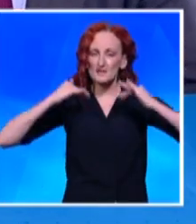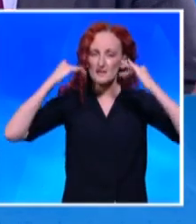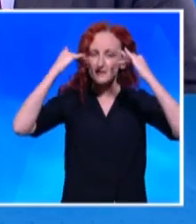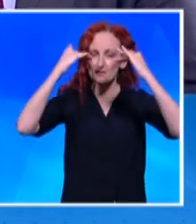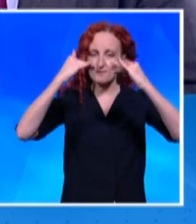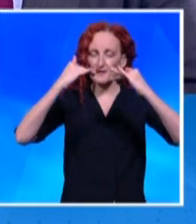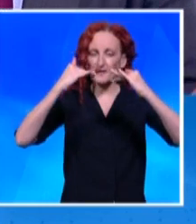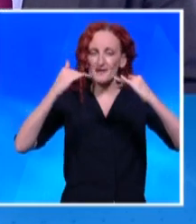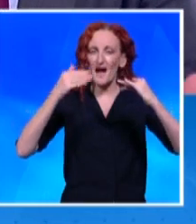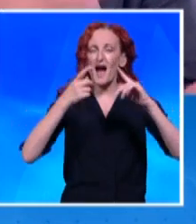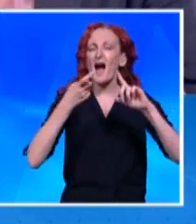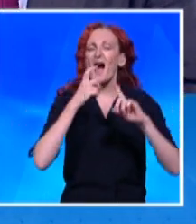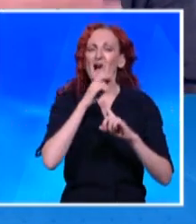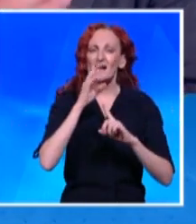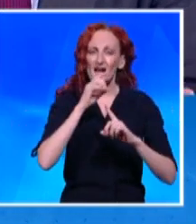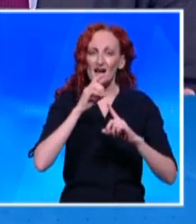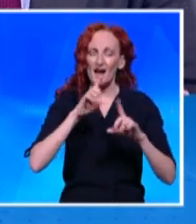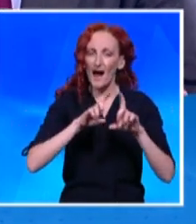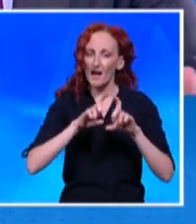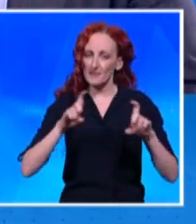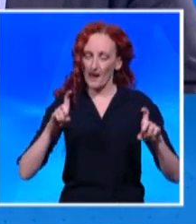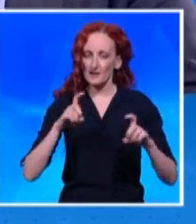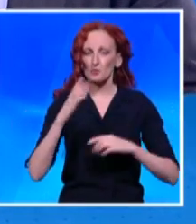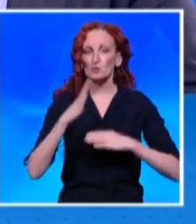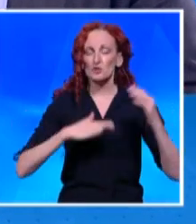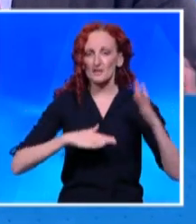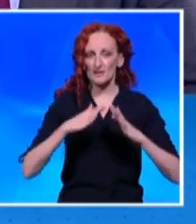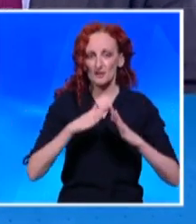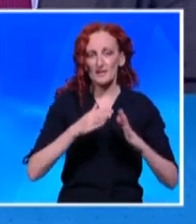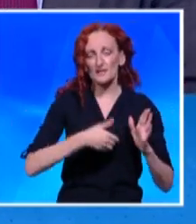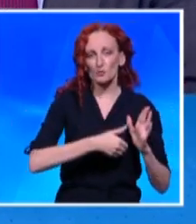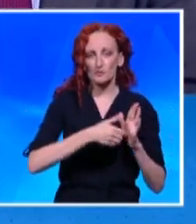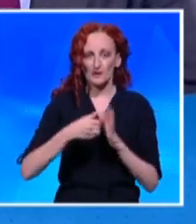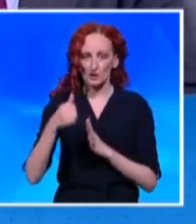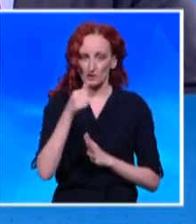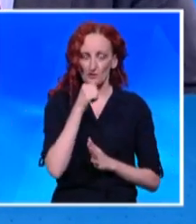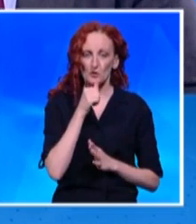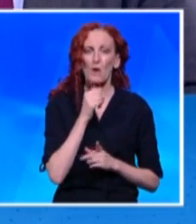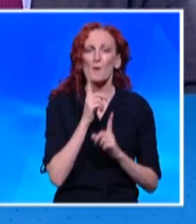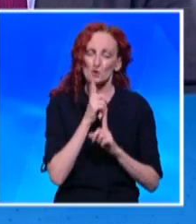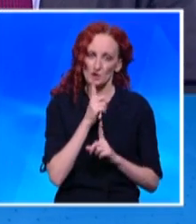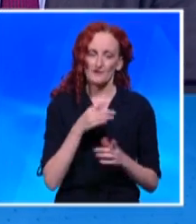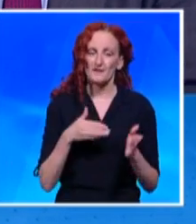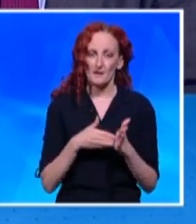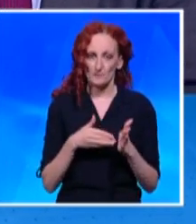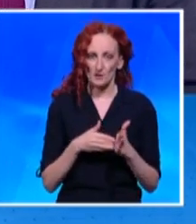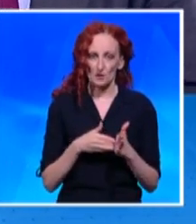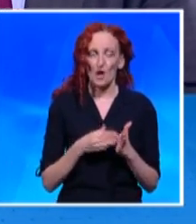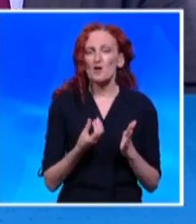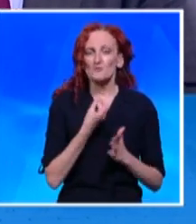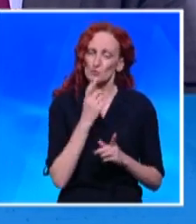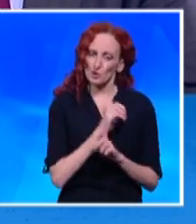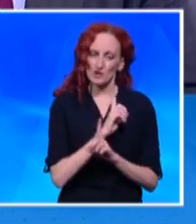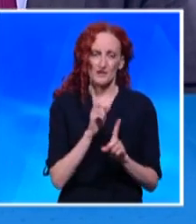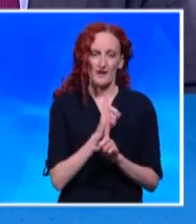канали, които са изградени специално за отвеждане на вода. Смятате, че това може да е една от причините? Не, в случая не мисля, че това